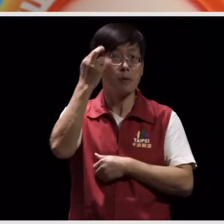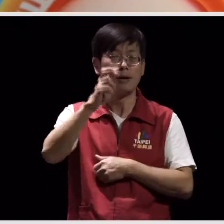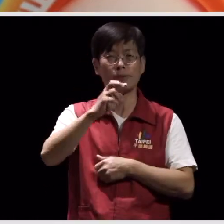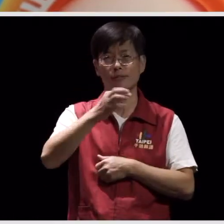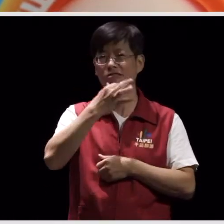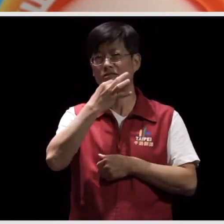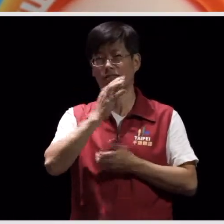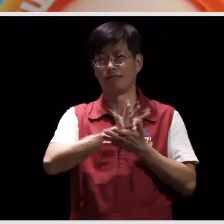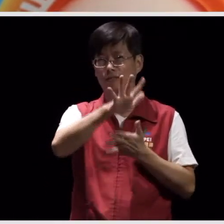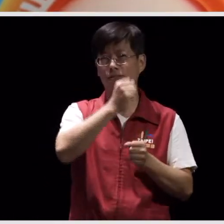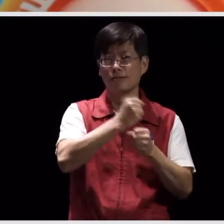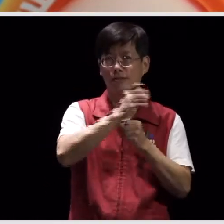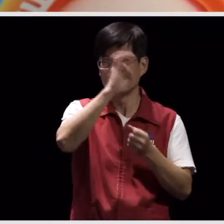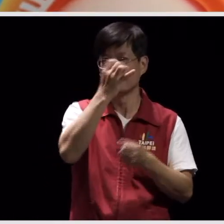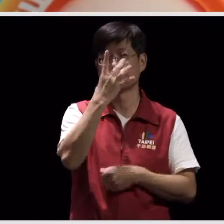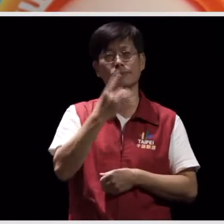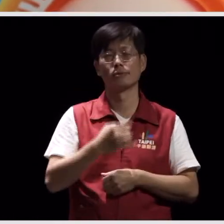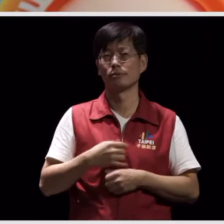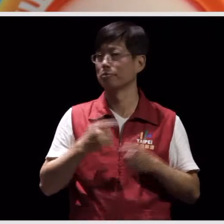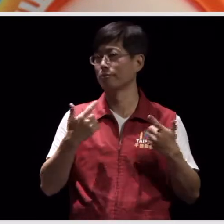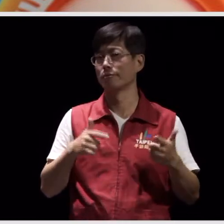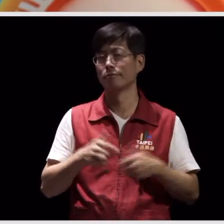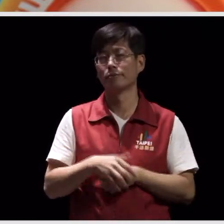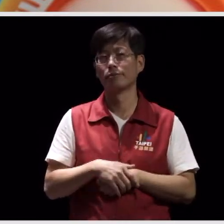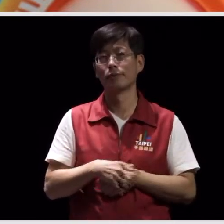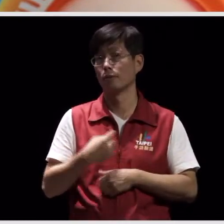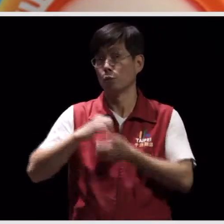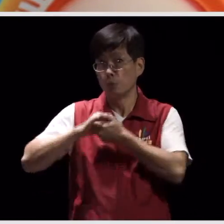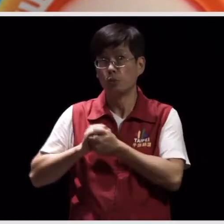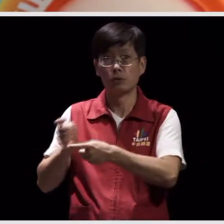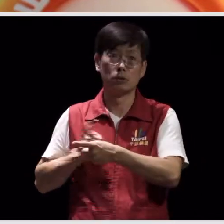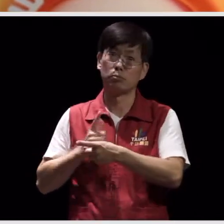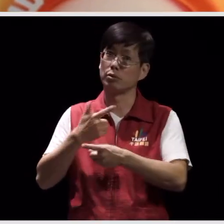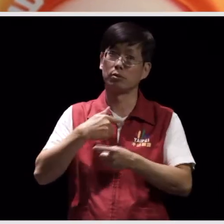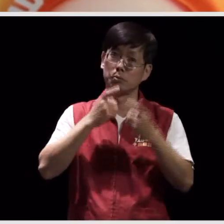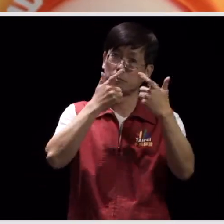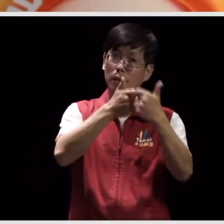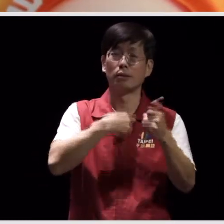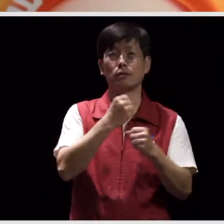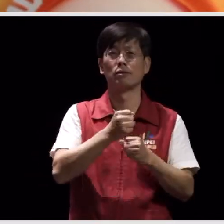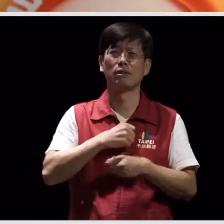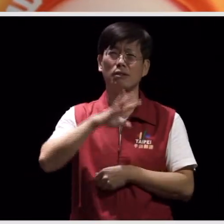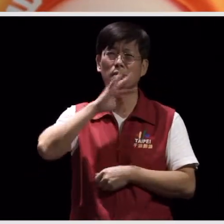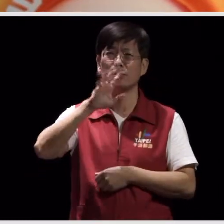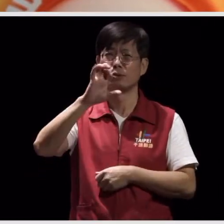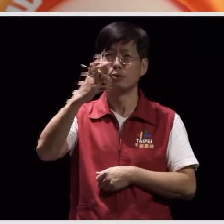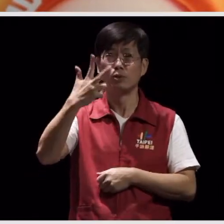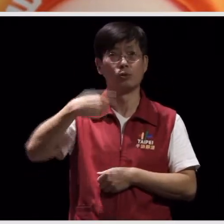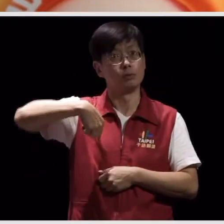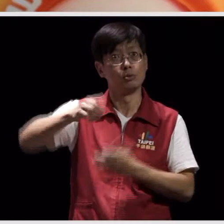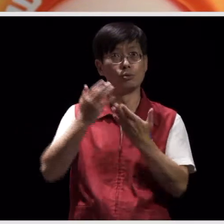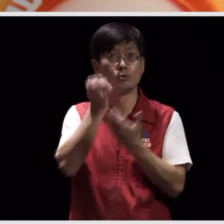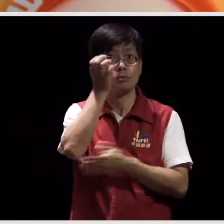找不到工作了。这个也不是，为什么？因为我很确定他绝对不是为了工作，因为他在他97岁的时候跑去读研究